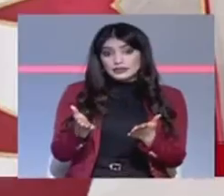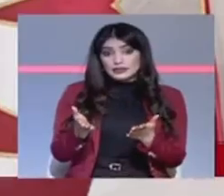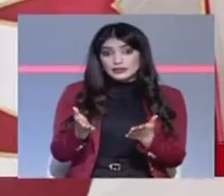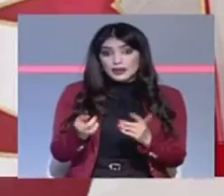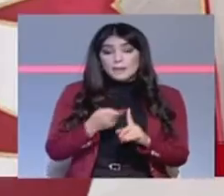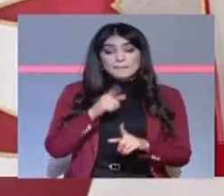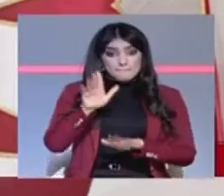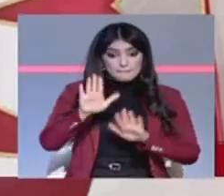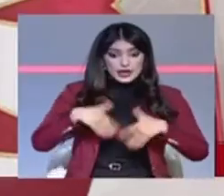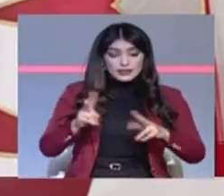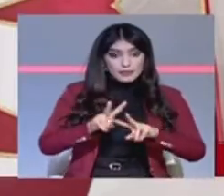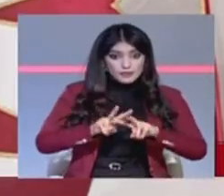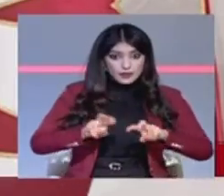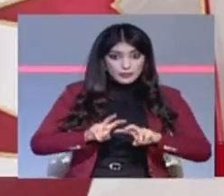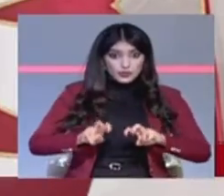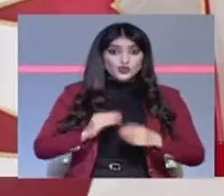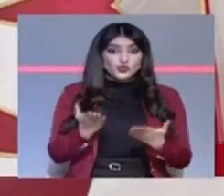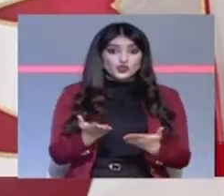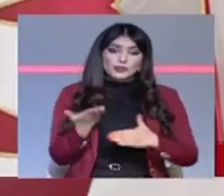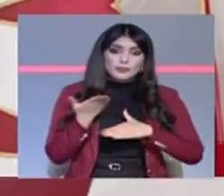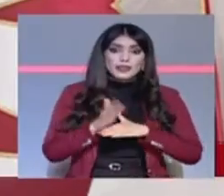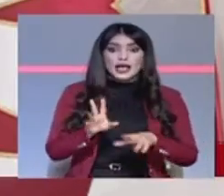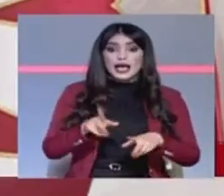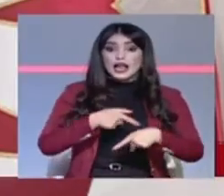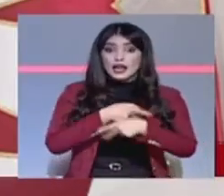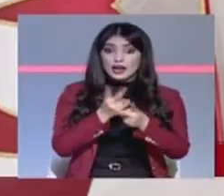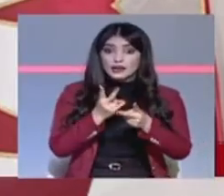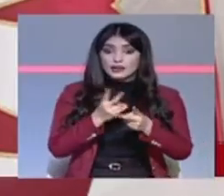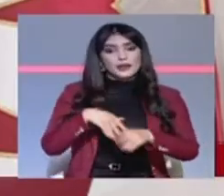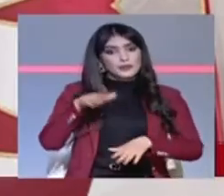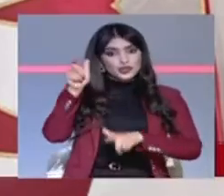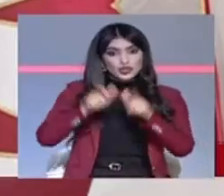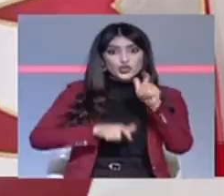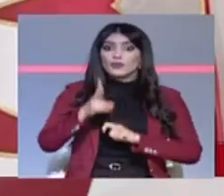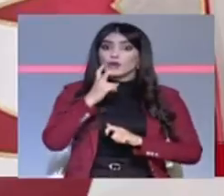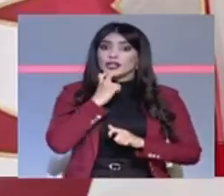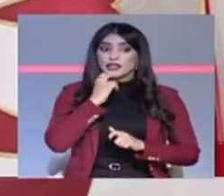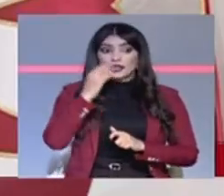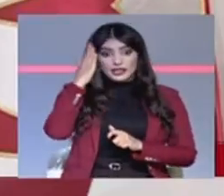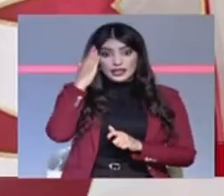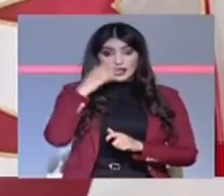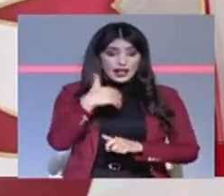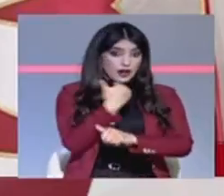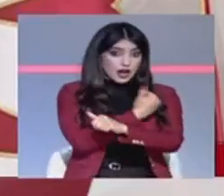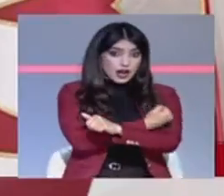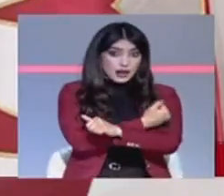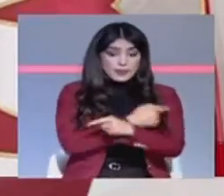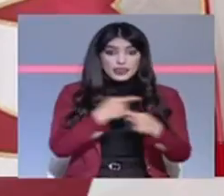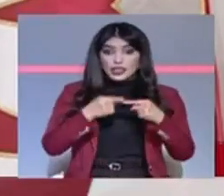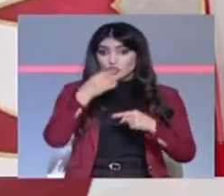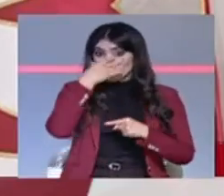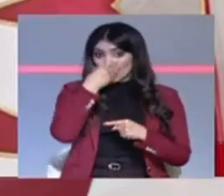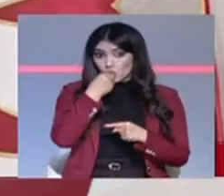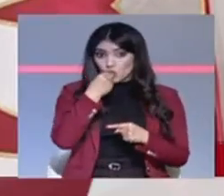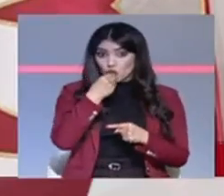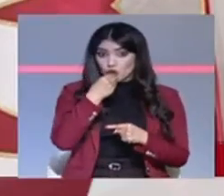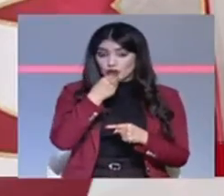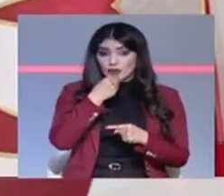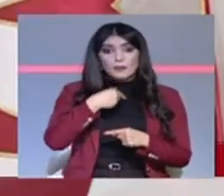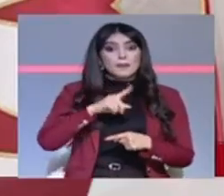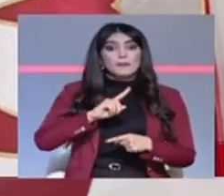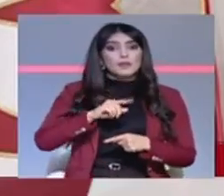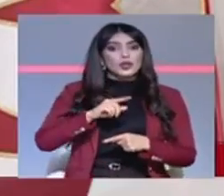بعد ما عملنا دراسه الاعلام من المواطنين راحوا يحمل